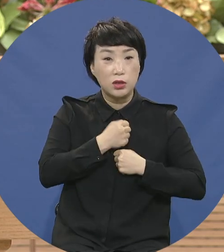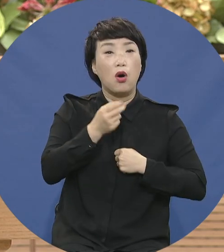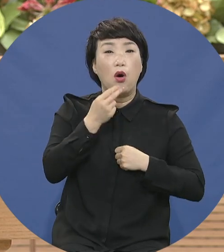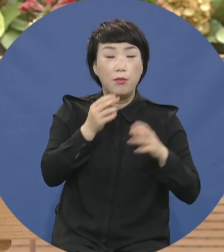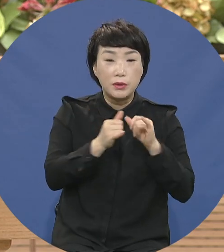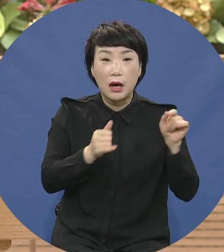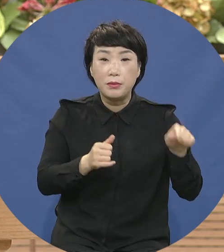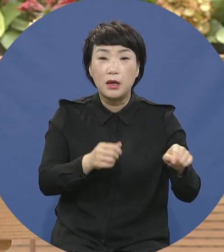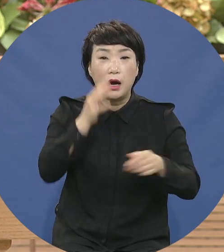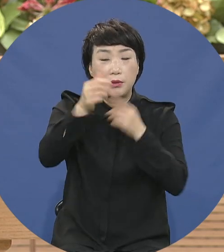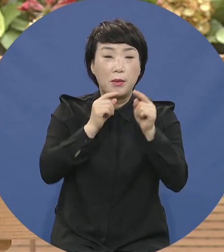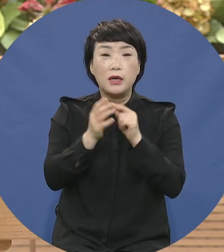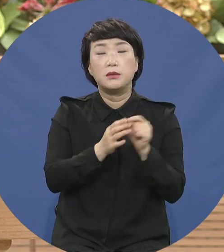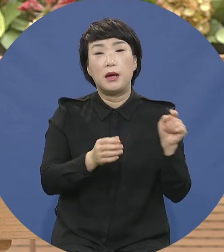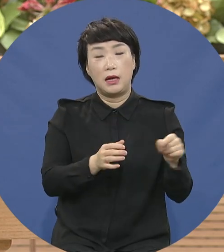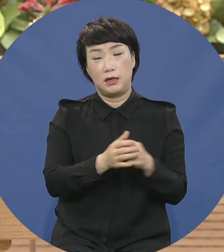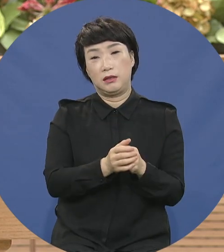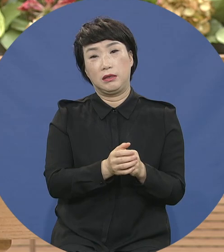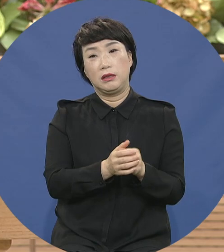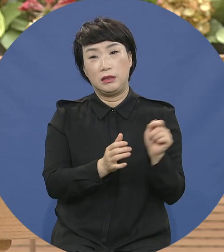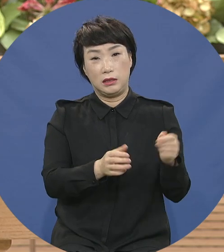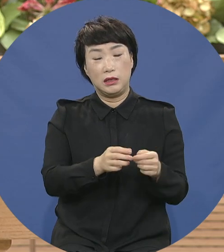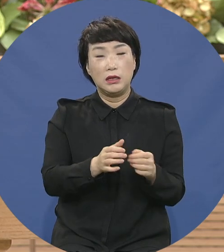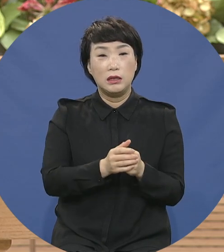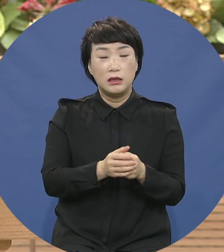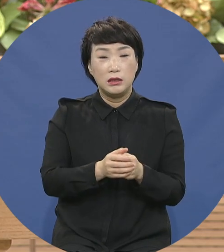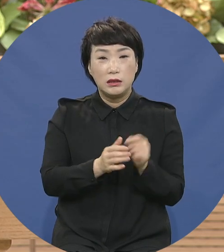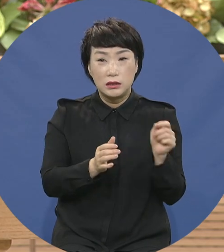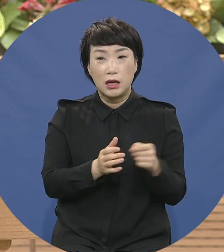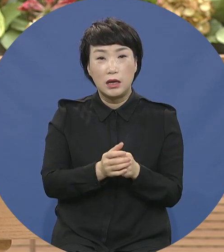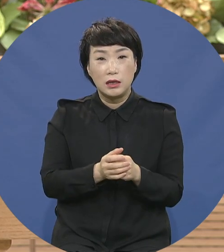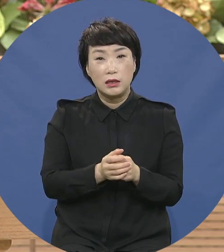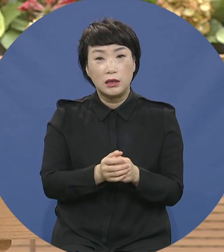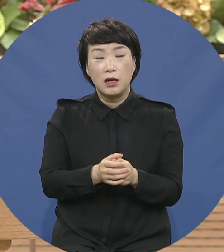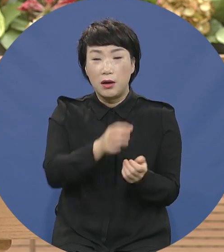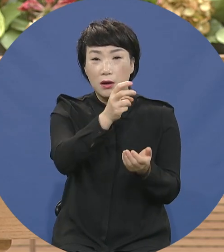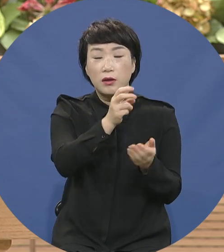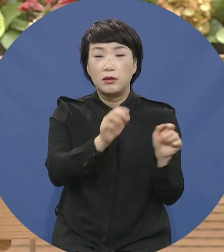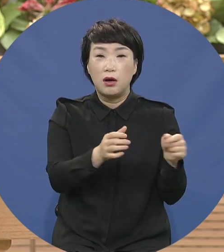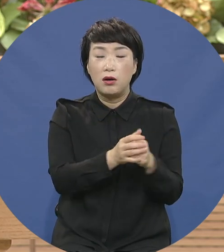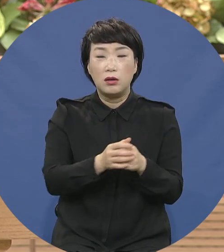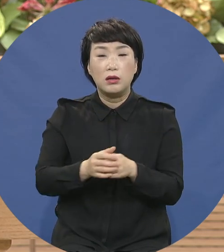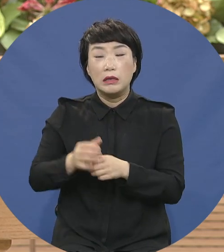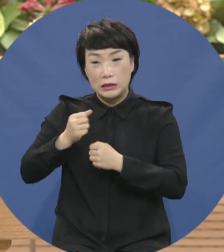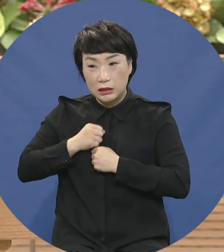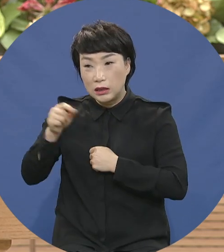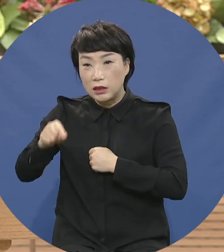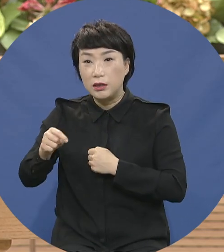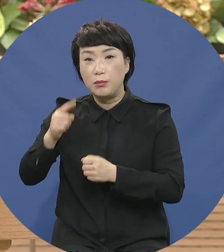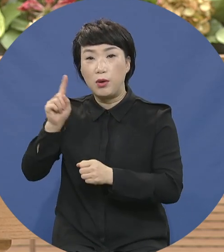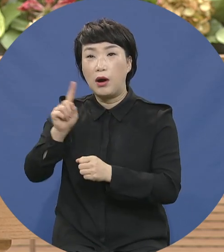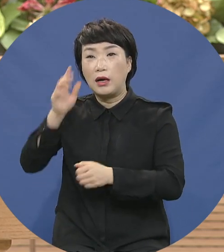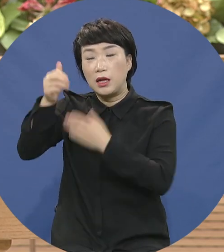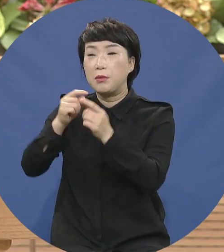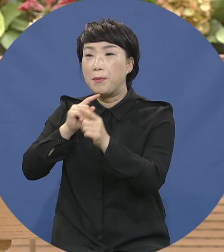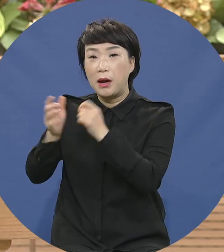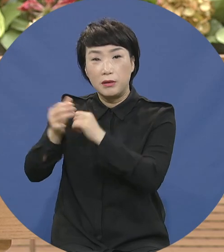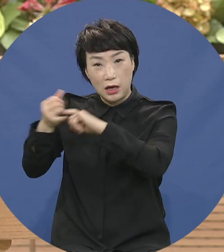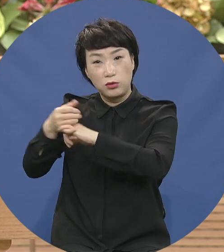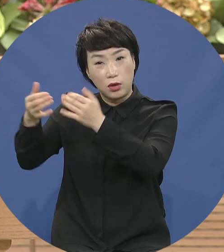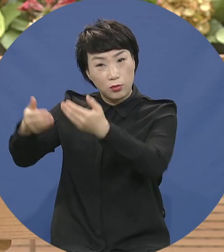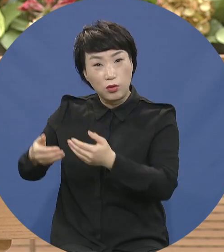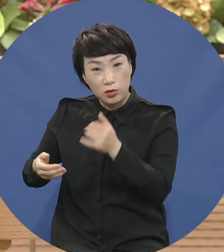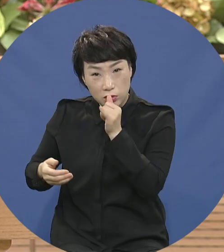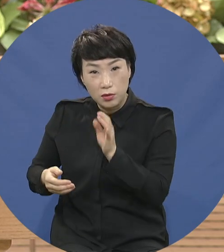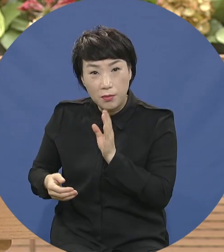지키는 자에게는 말씀에 지킨 대로 복을 준다고 말씀하셨고, 지키는 자에게는 하나님이 어떻게 하시겠다고 약속을